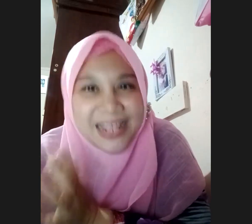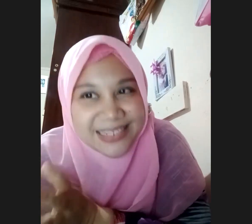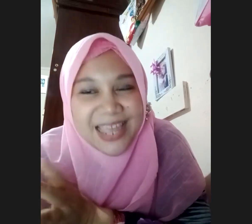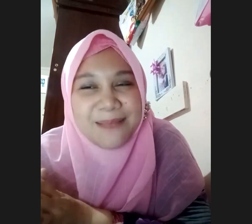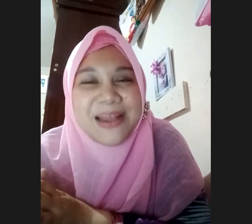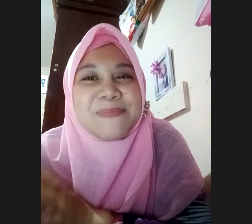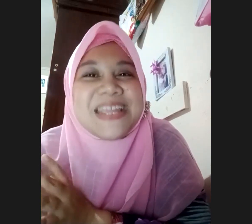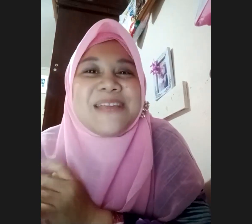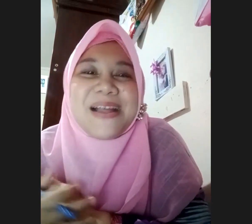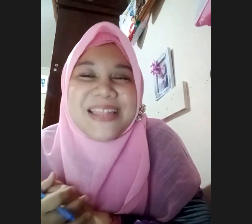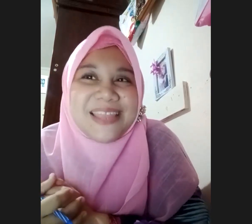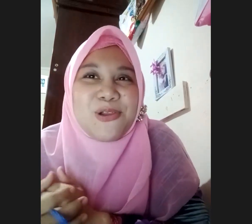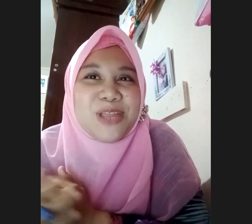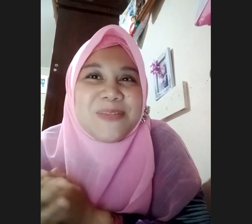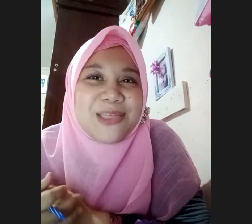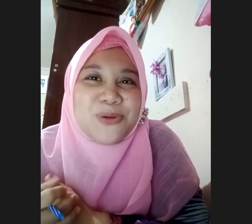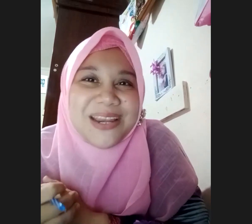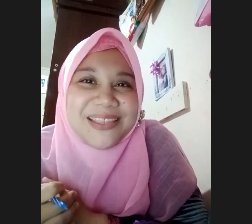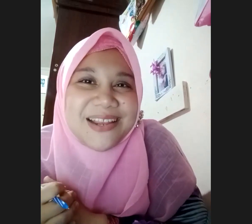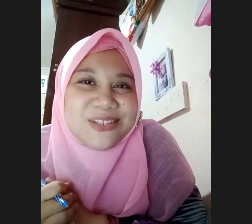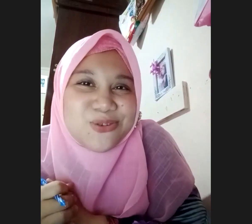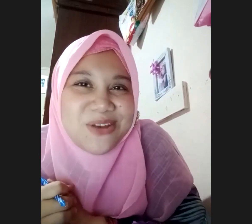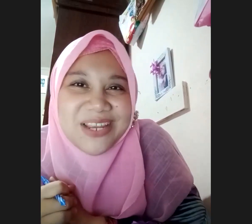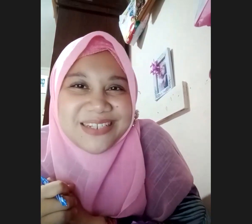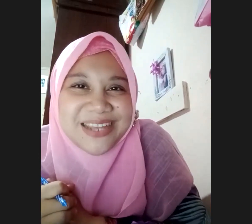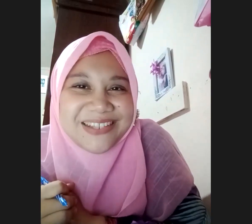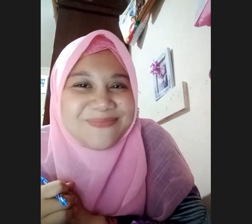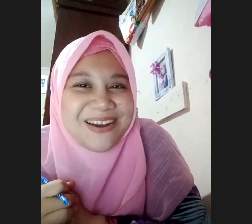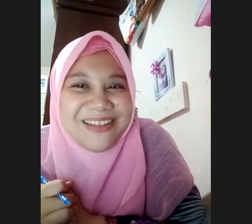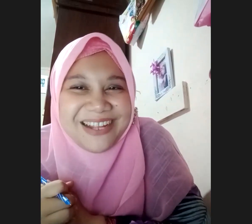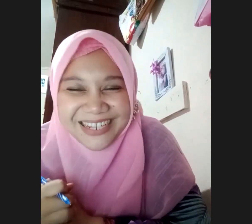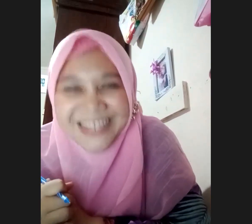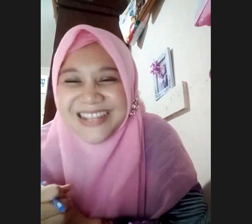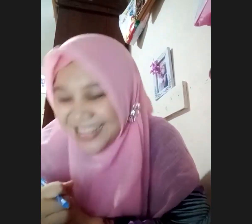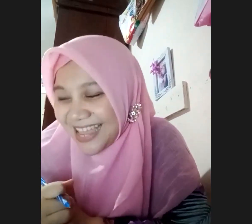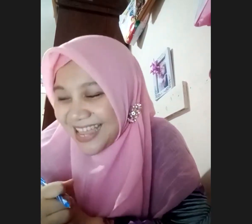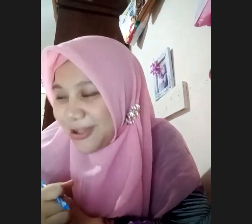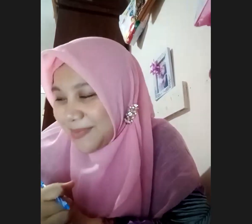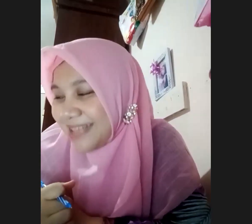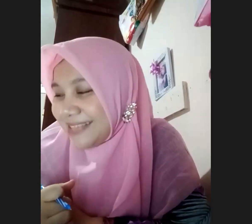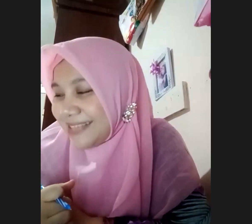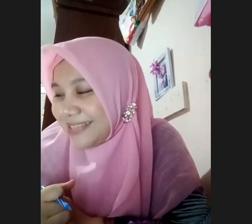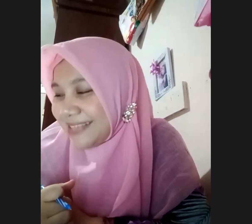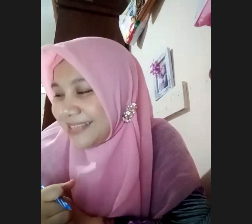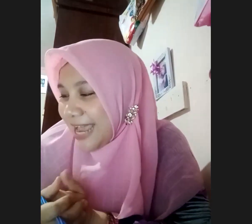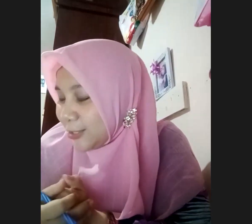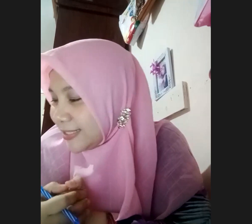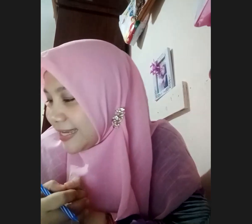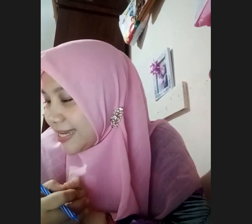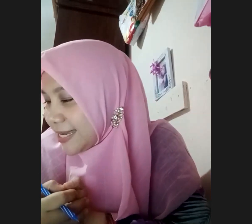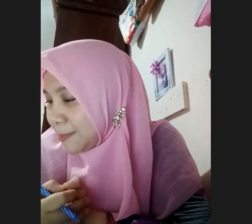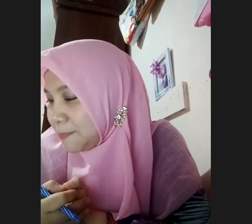karena sekarang pandemi, hikmahnya teknologi menyatukan kita di seluruh Indonesia, subhanallah, sangat luar biasa. Nah,